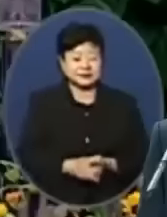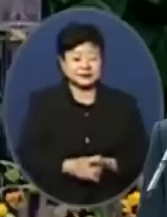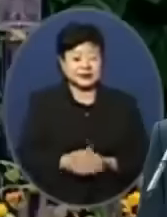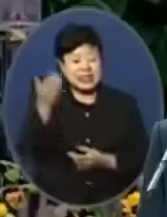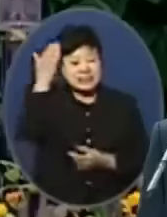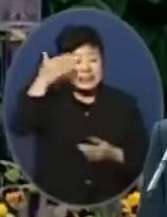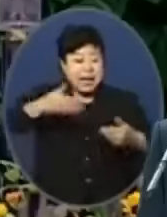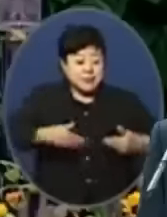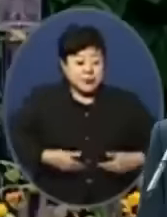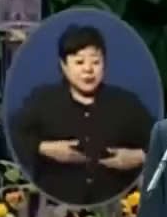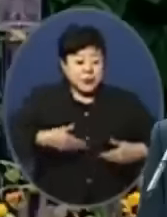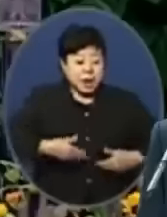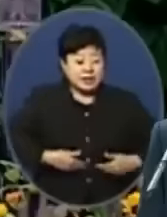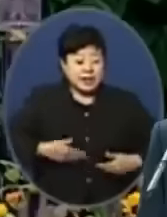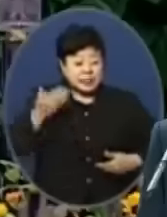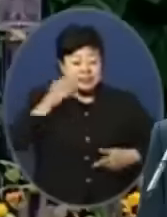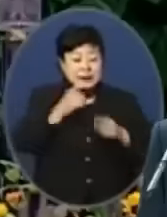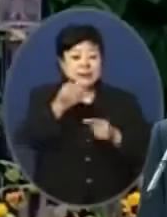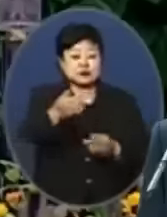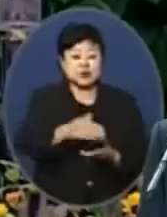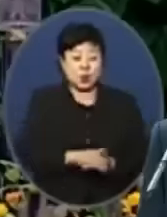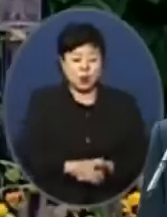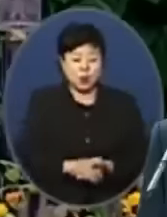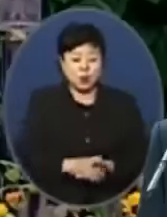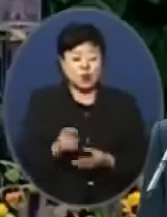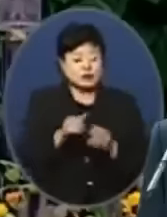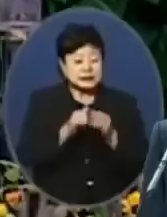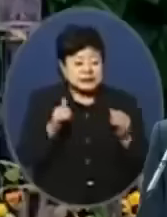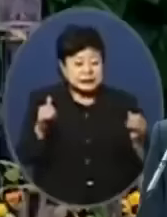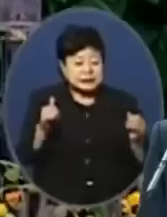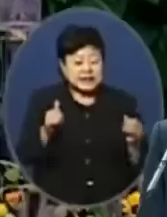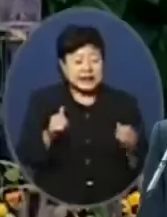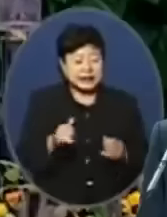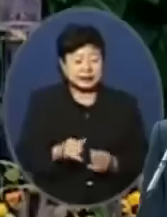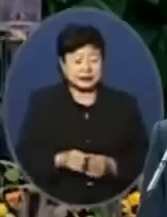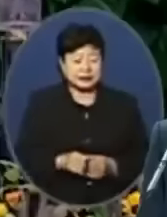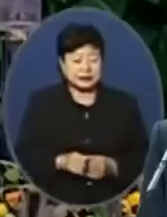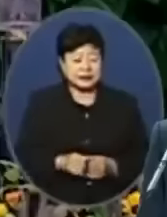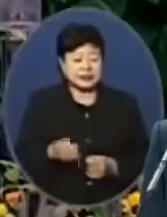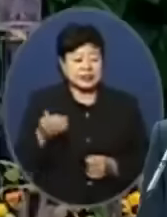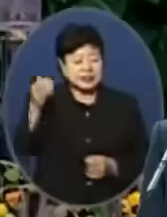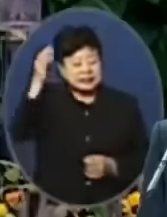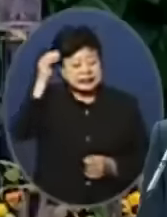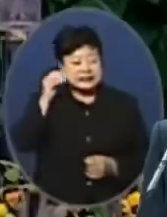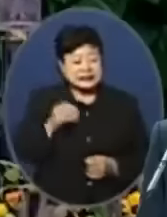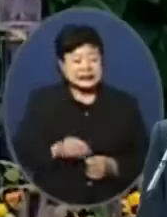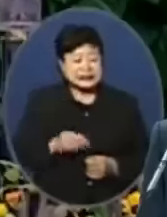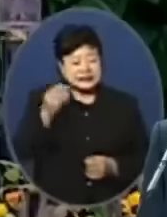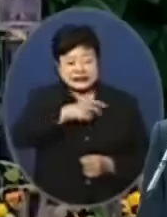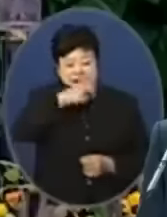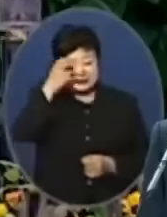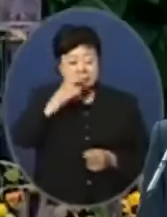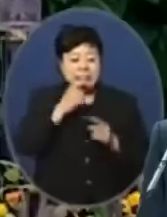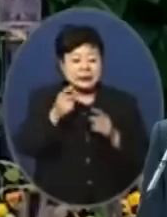지혜가 필요할 때 지혜가 주어지는 것입니다. 어떤 사람에게 같은 성령을 따라 지식의 말씀을, 다른 사람에게는